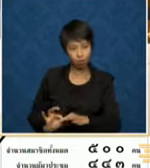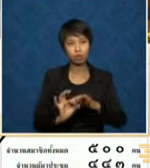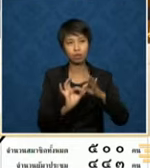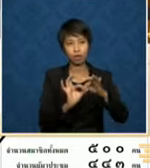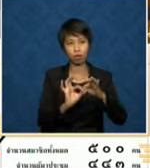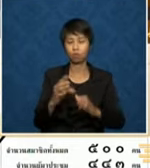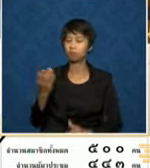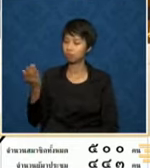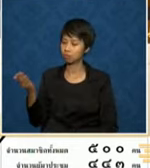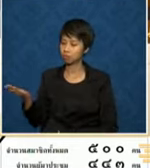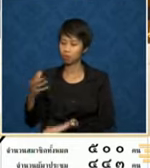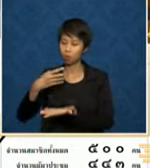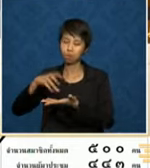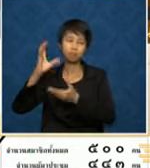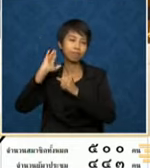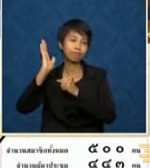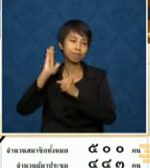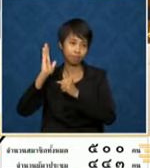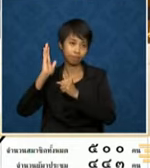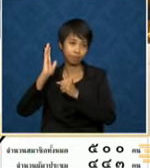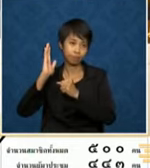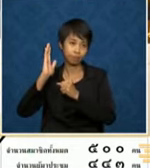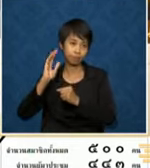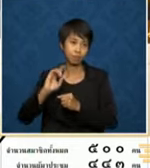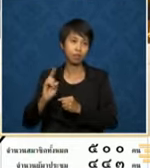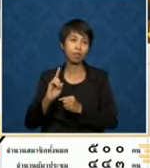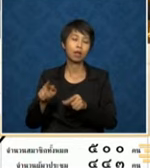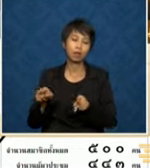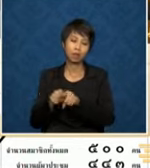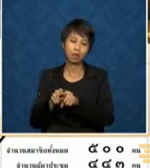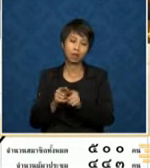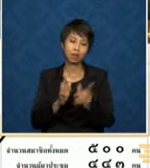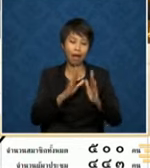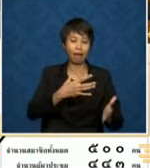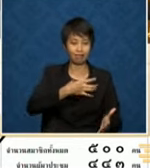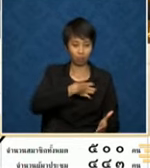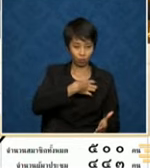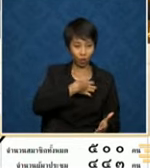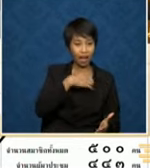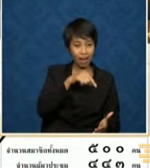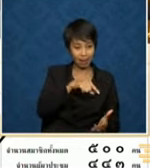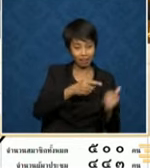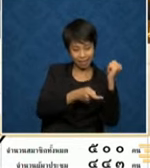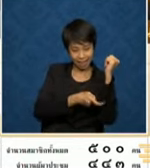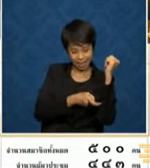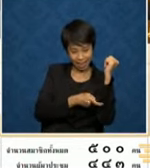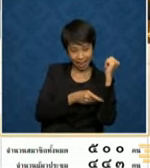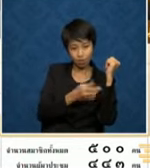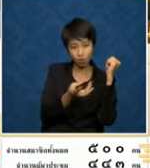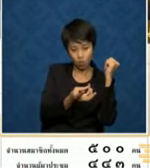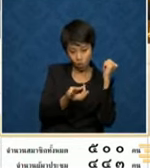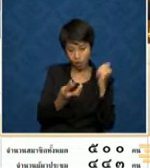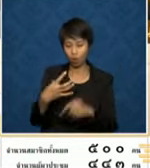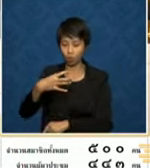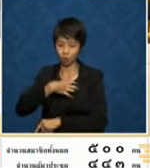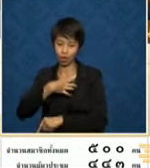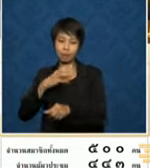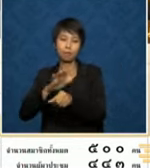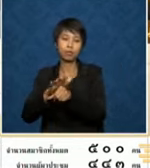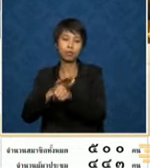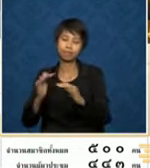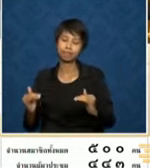ผู้อภิปรายสักครู่ว่าดีมานด์และซัพพลายนะครับมันเริ่มสมดุลกันทำ